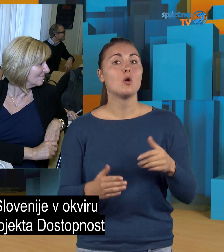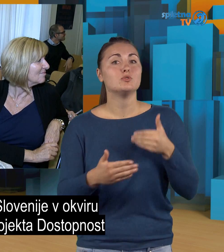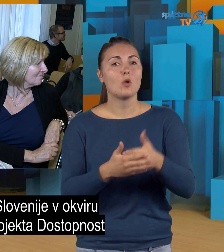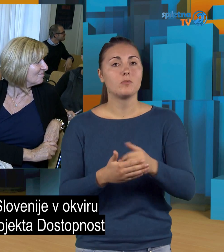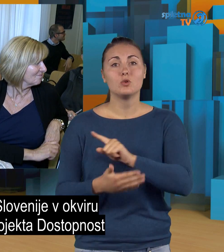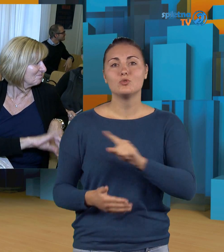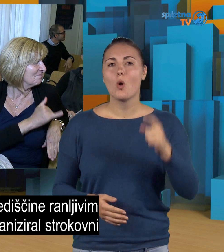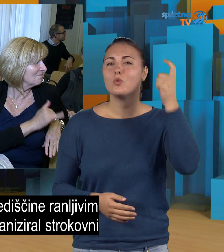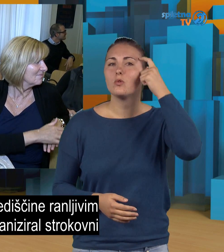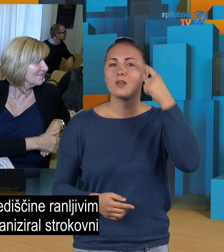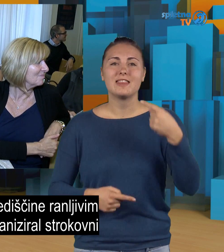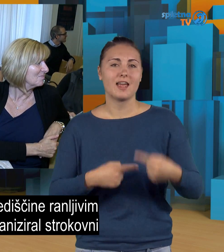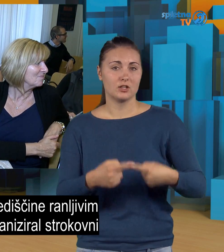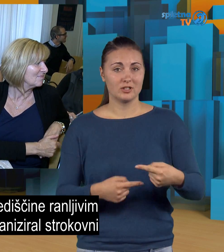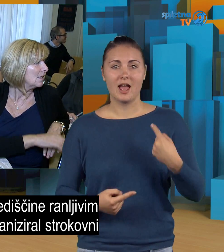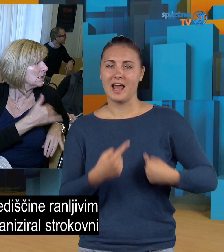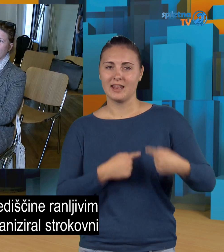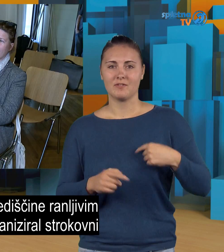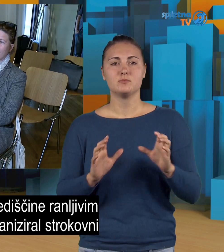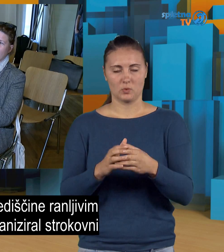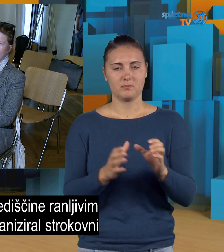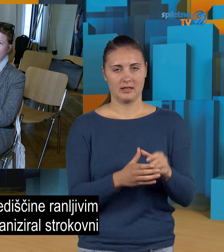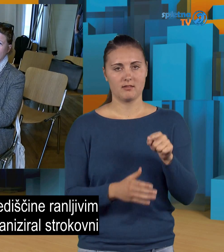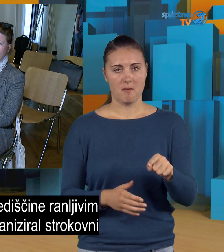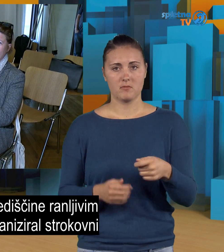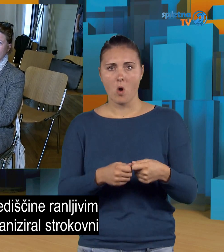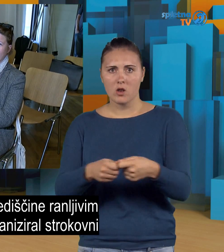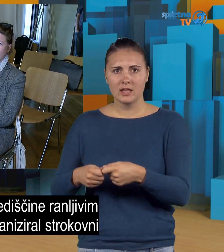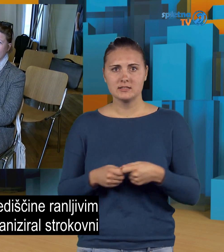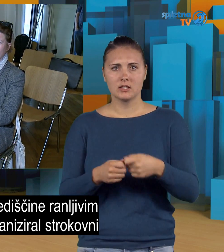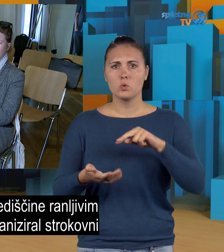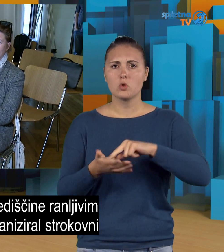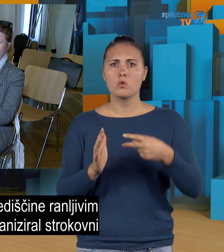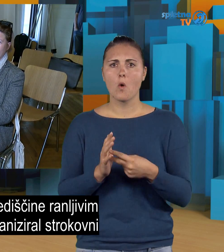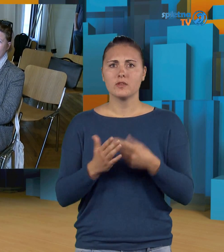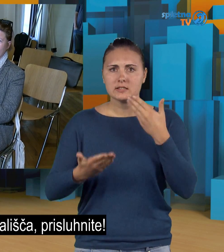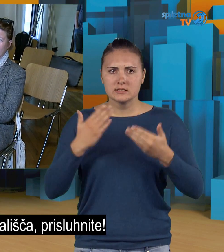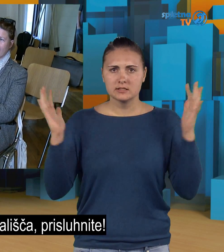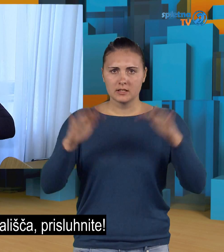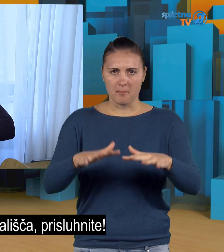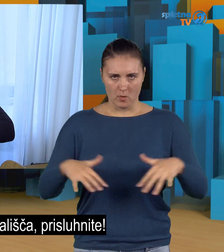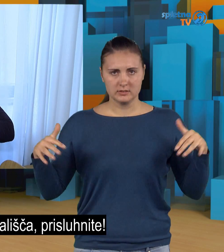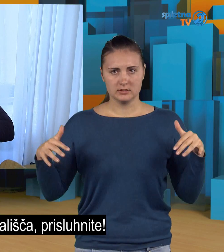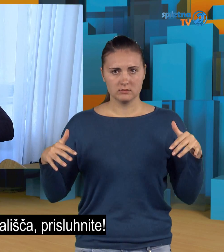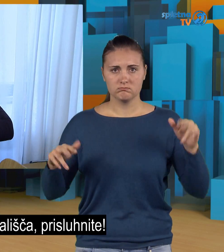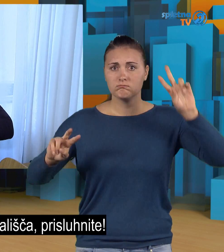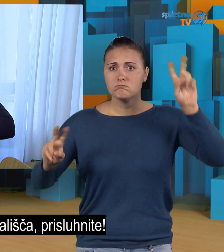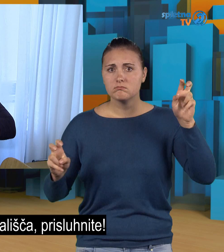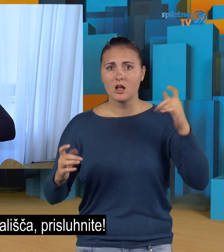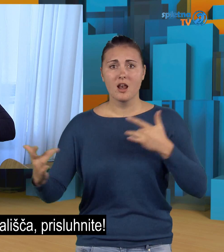do kulturne dediščine ranljivim skupinam organiziral strokovni simpozij Gledališča prisluhnite.